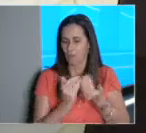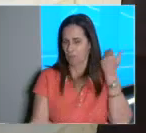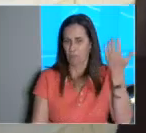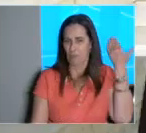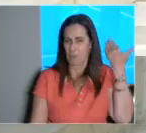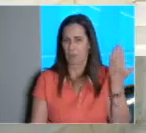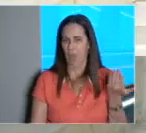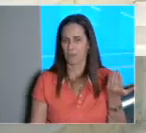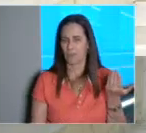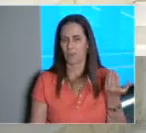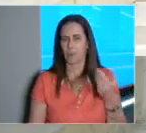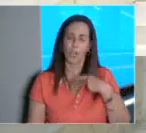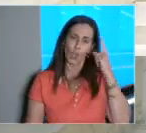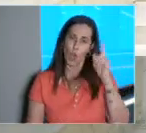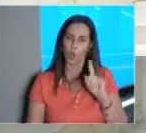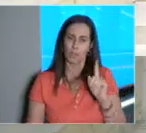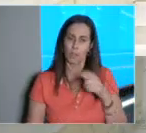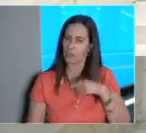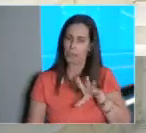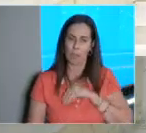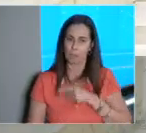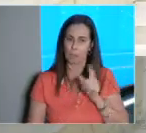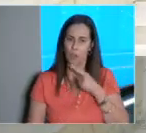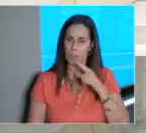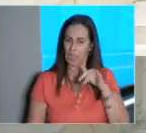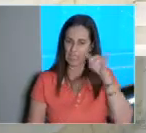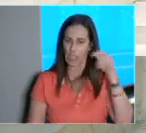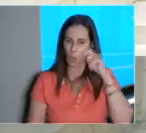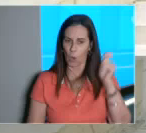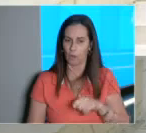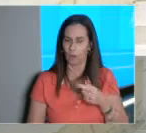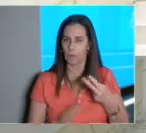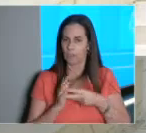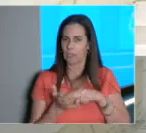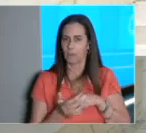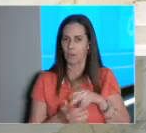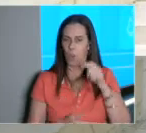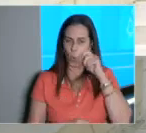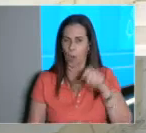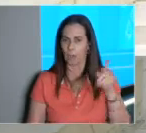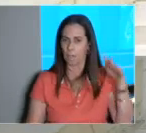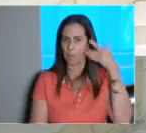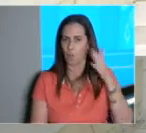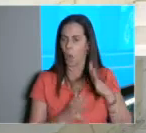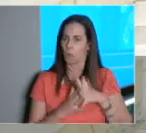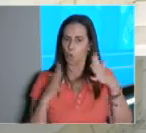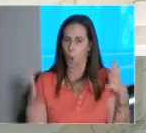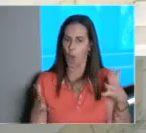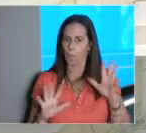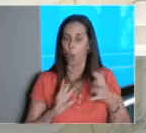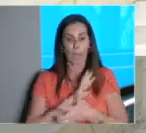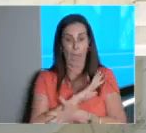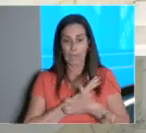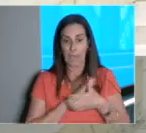הבחירות הקודמות. אתה יכול להיות? אגב, אני לא יודע, אבל אני מסכים עם מי שאומר שהנסיעה הזאת היא נסיעה מדינית עניינית. אוקראינה היא מדינה מאוד גדולה, מאוד